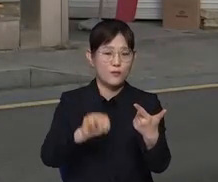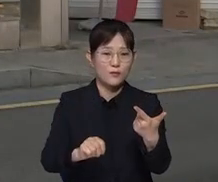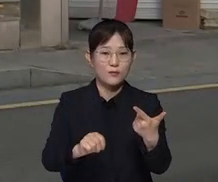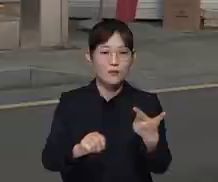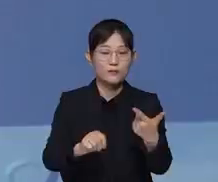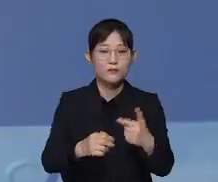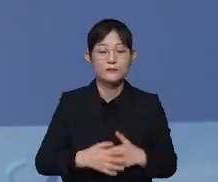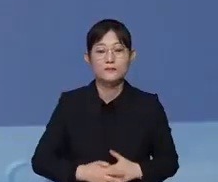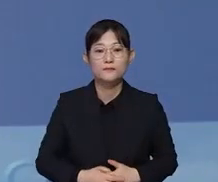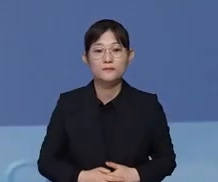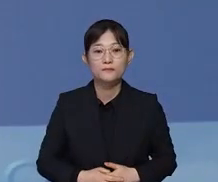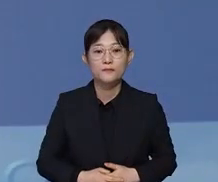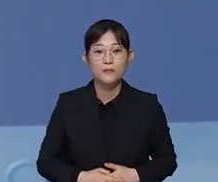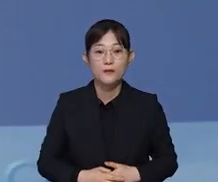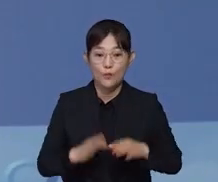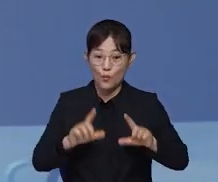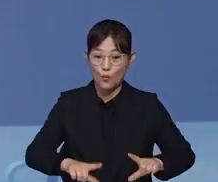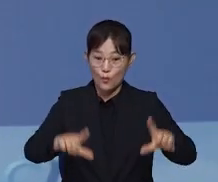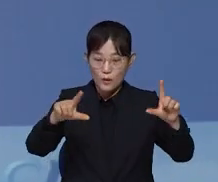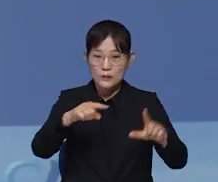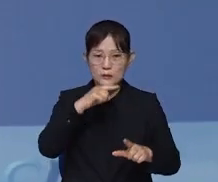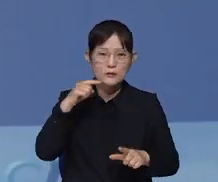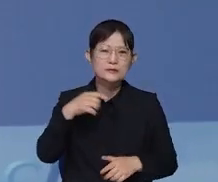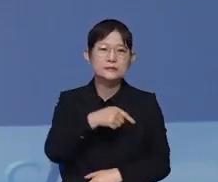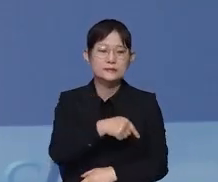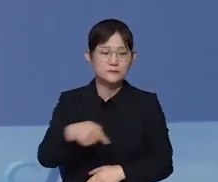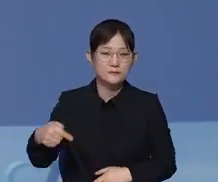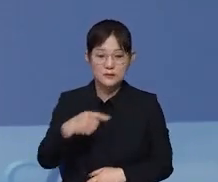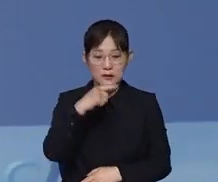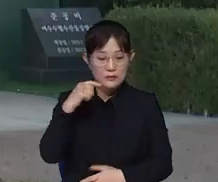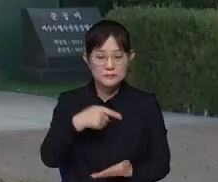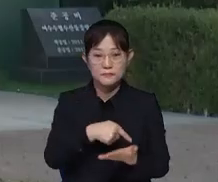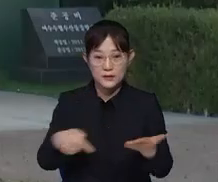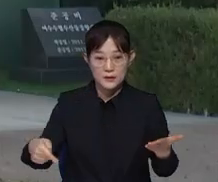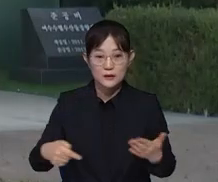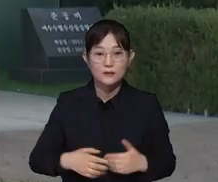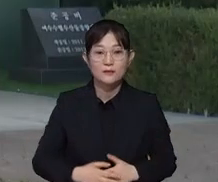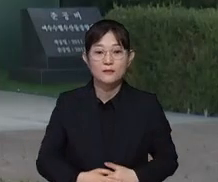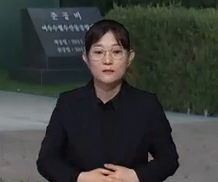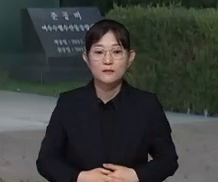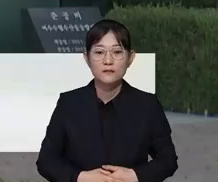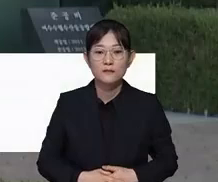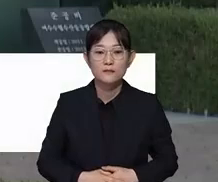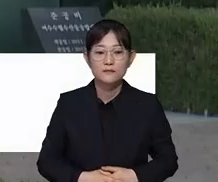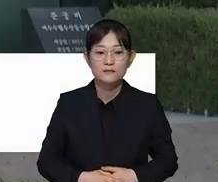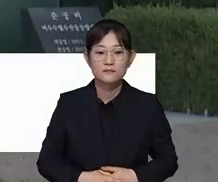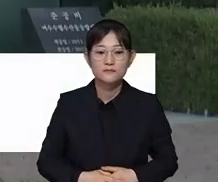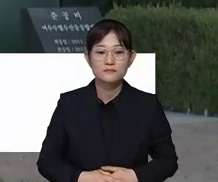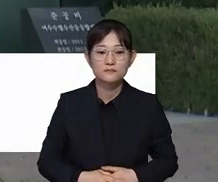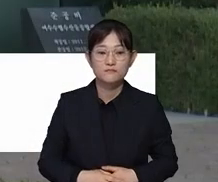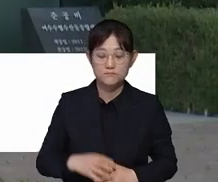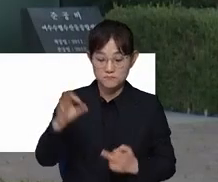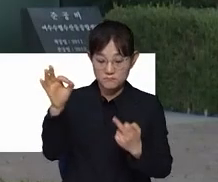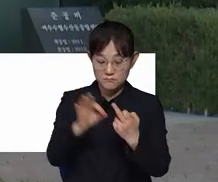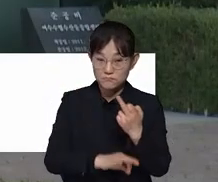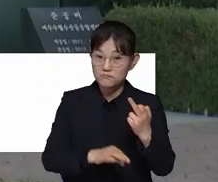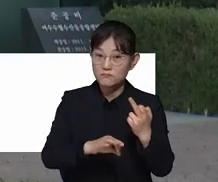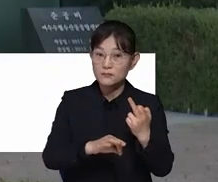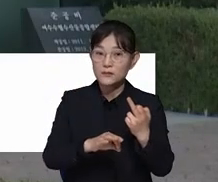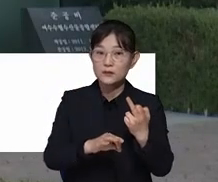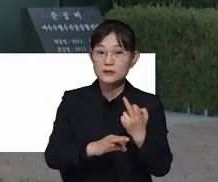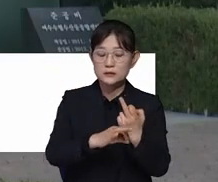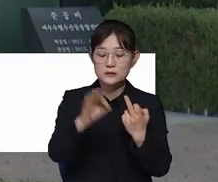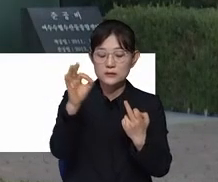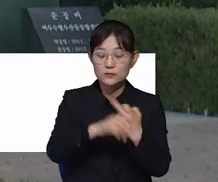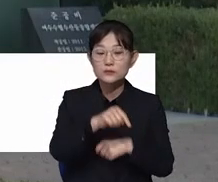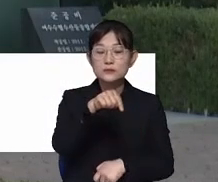떠안게 된 여수수협은 올해 적자를 기록하게 됐습니다. 설산현장은 고정채권으로 돼 있고 지금 그러다